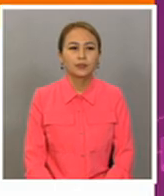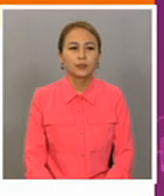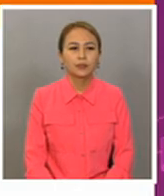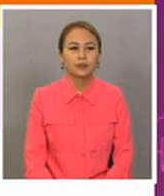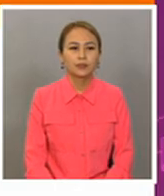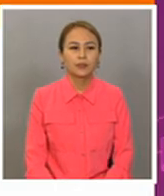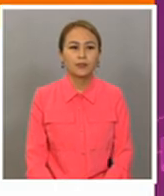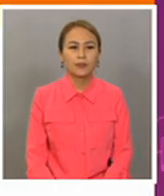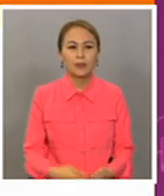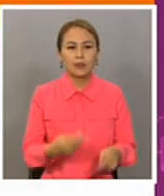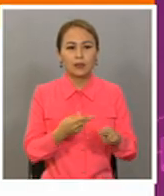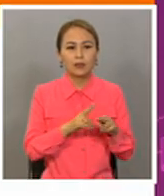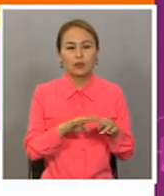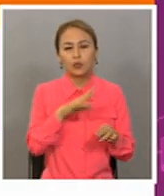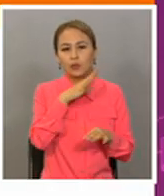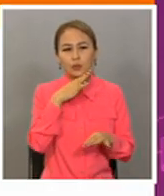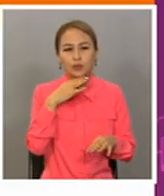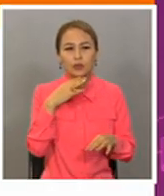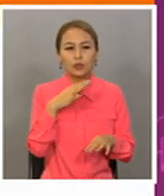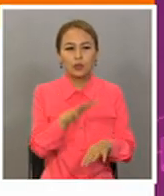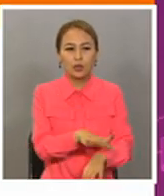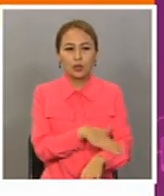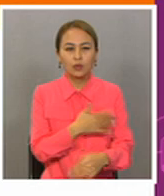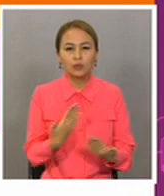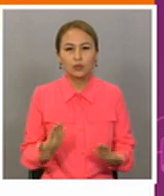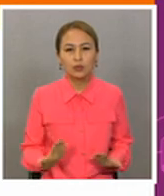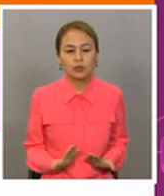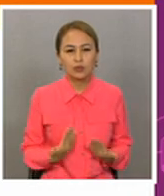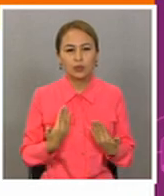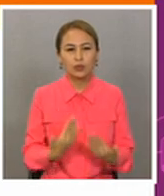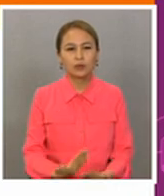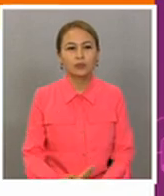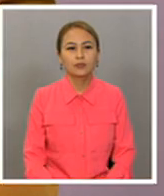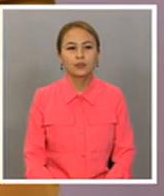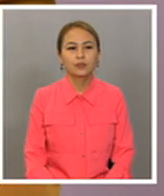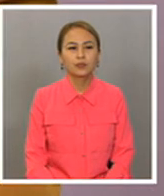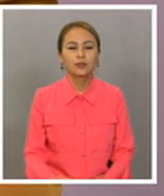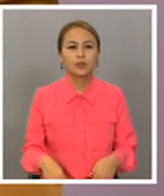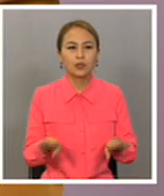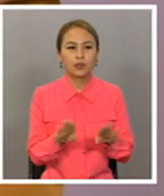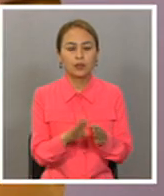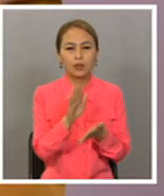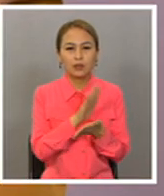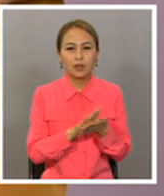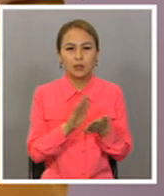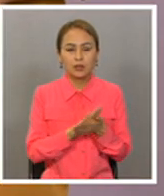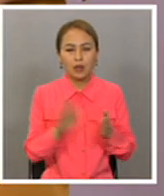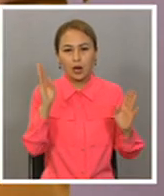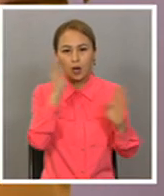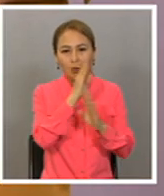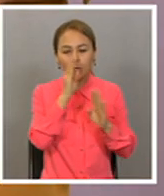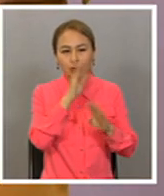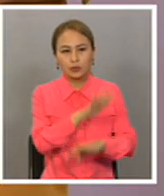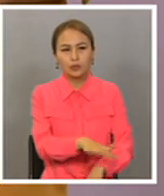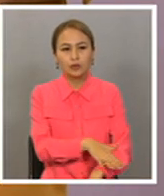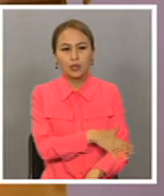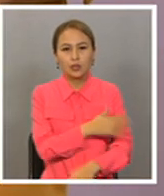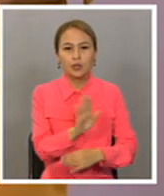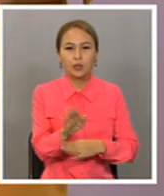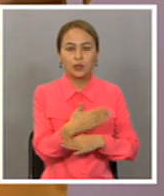Тыста көп жүргенің, ұзақ өмір сүргенің. Демек, таза ауада ұзақ серуендеуіміз керек